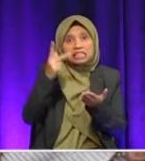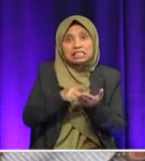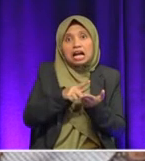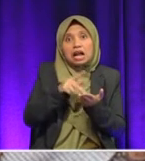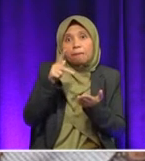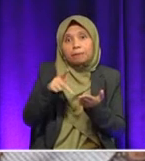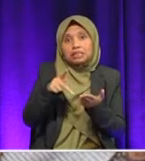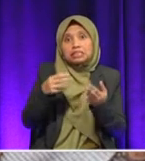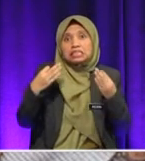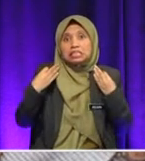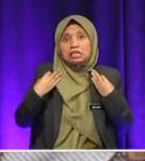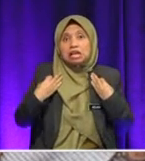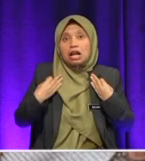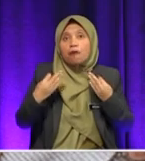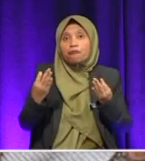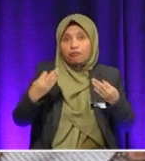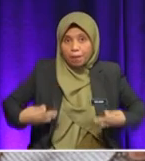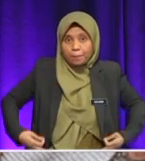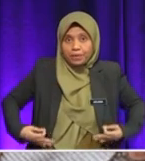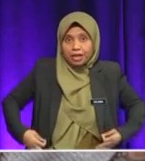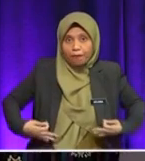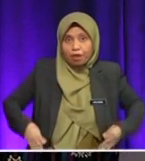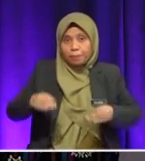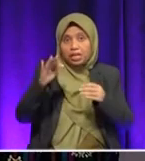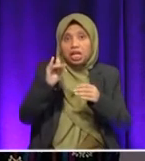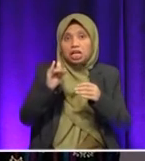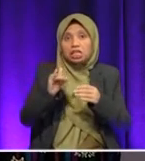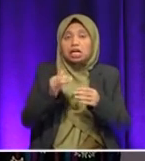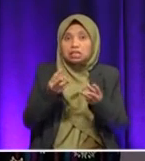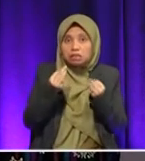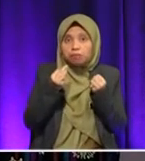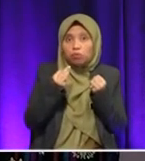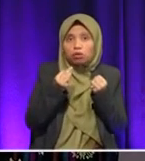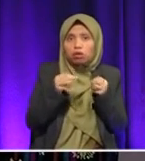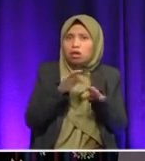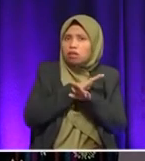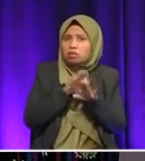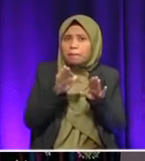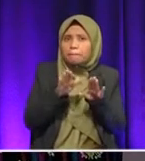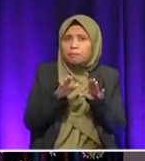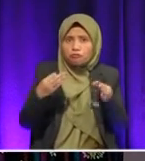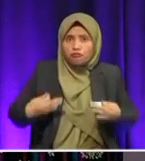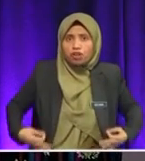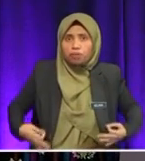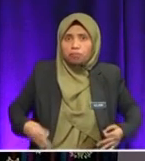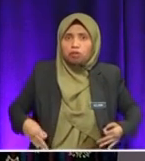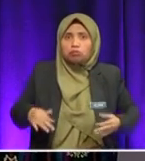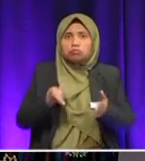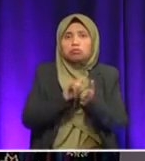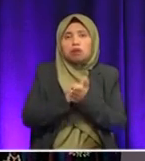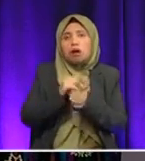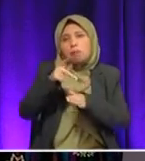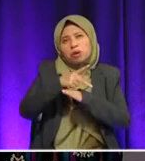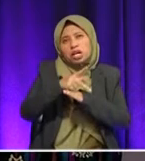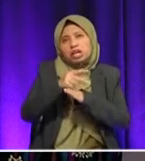Febri yang hendak kita gunakan VB ini sangat sangat penting sebab tanpa sesuatu Febri tuh co Tunjukkan pakaian to tak